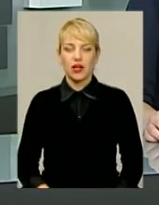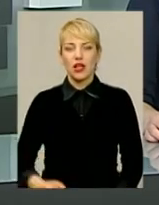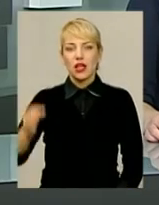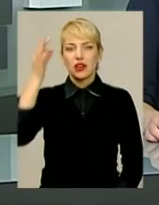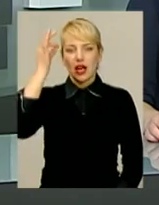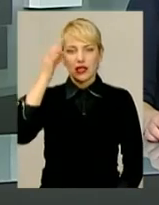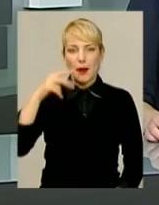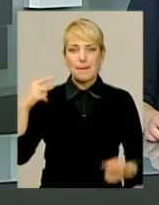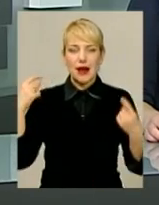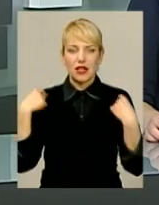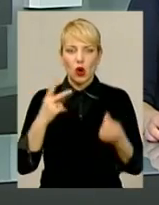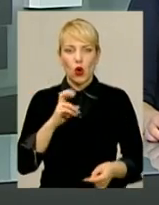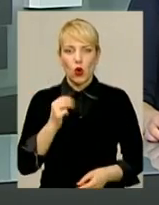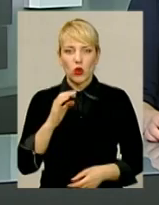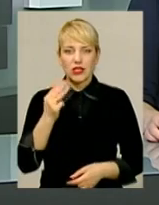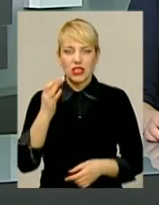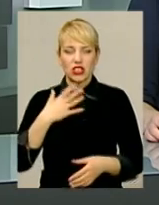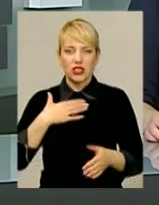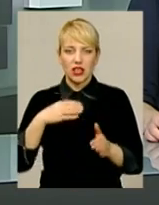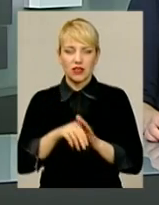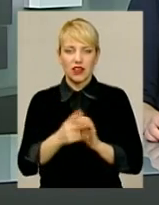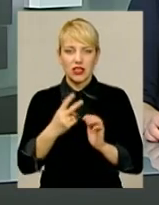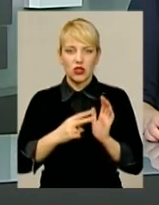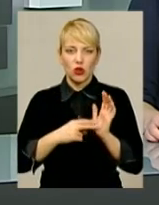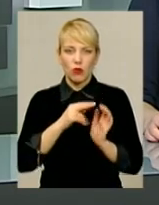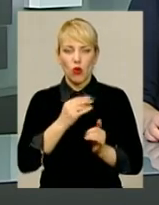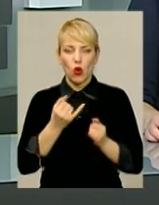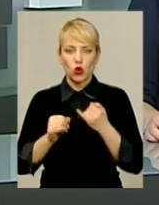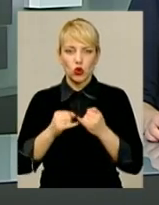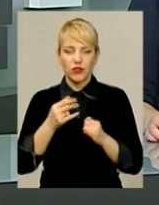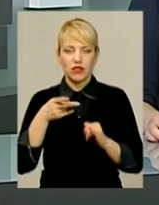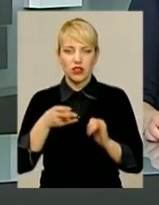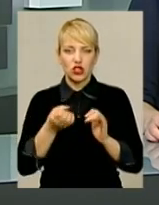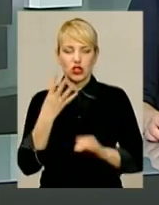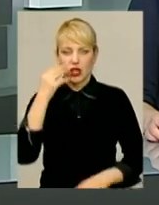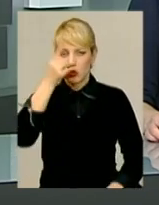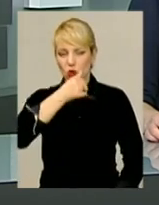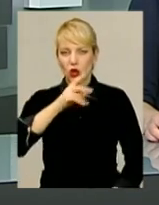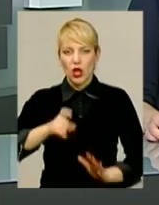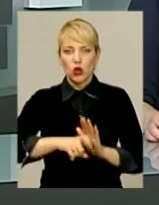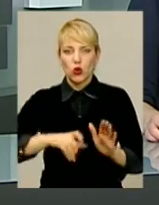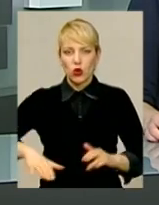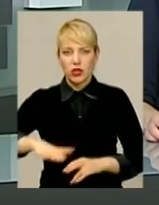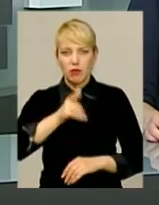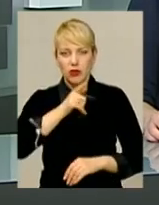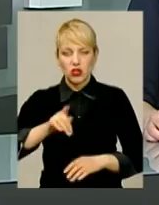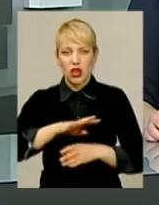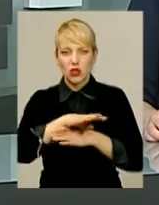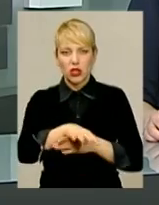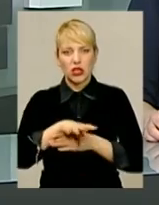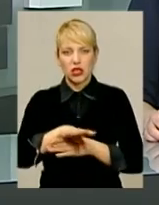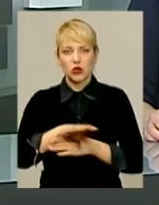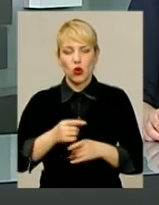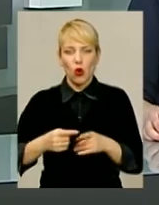Нагадаю, майор Ярослав Костишин загинув 27 жовтня 2014 року на Донеччині під час артилерійського обстрілу у